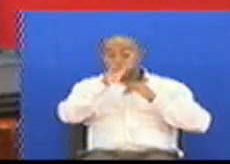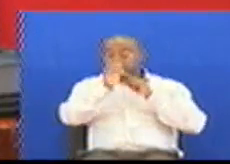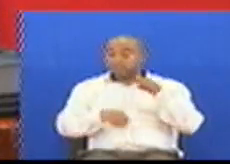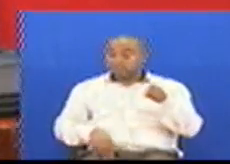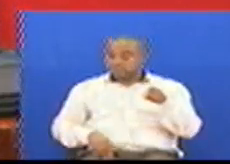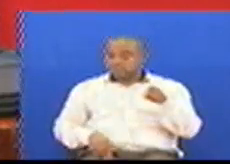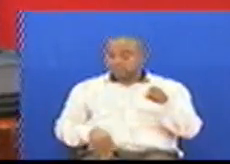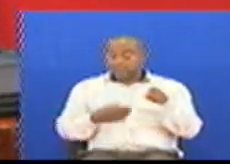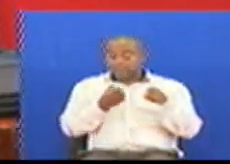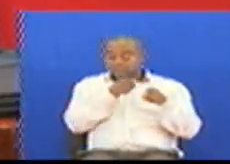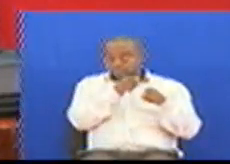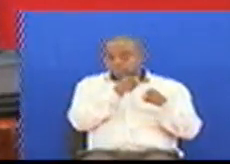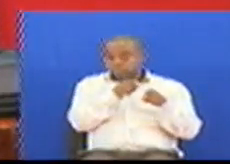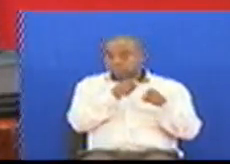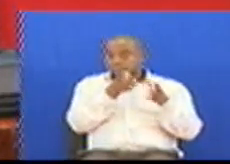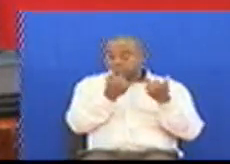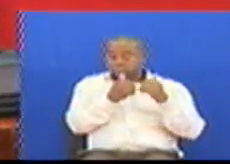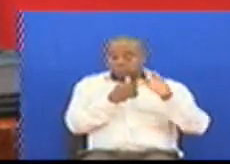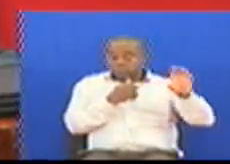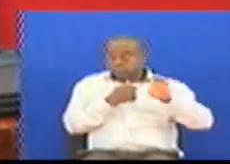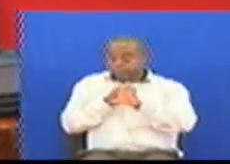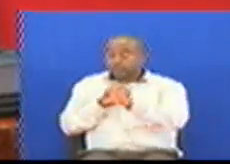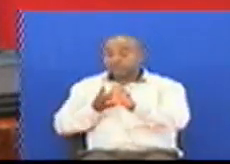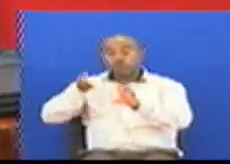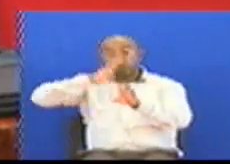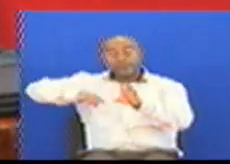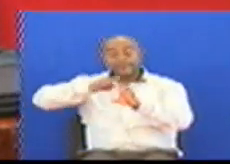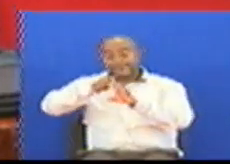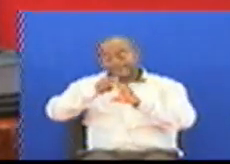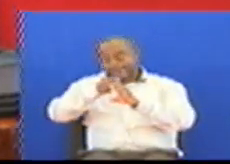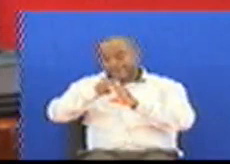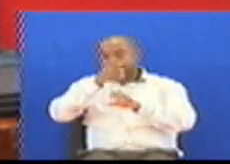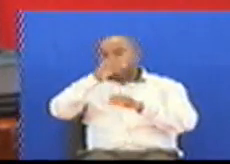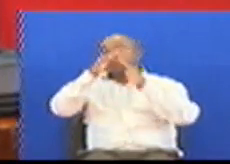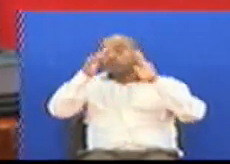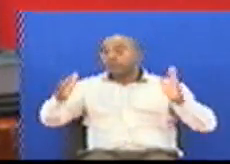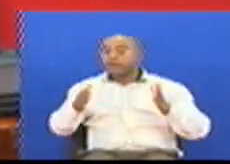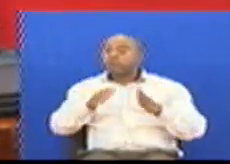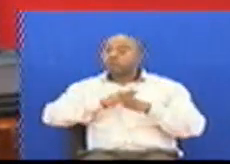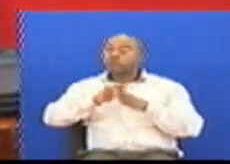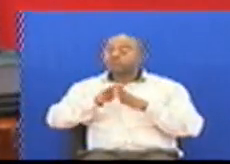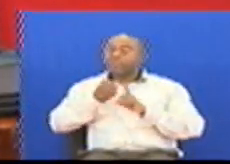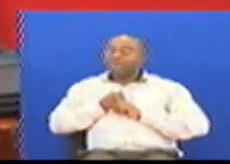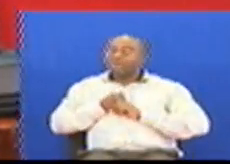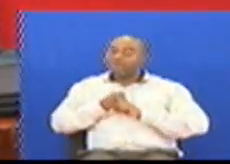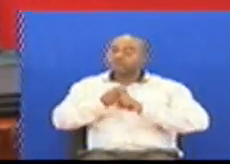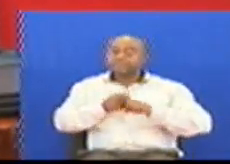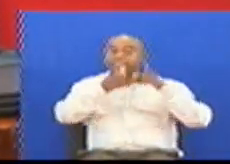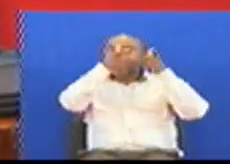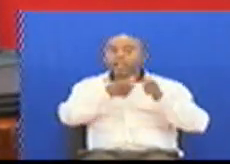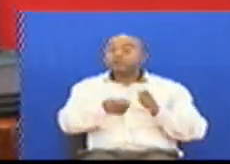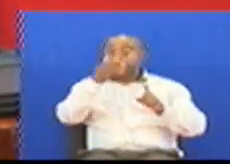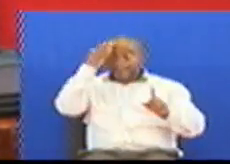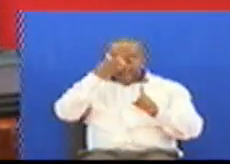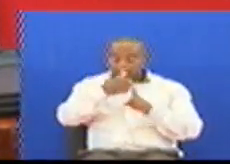ikiwezekana fedha zitolewe zikajengwe zikamalizia majengo yale kwa kutumia force account, ili watumishi wetu waweze kupata mahali pa kujenga.